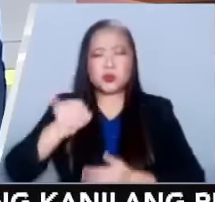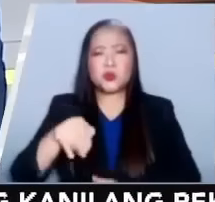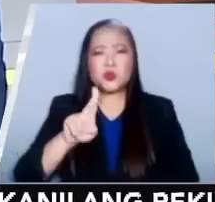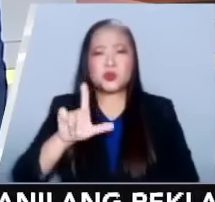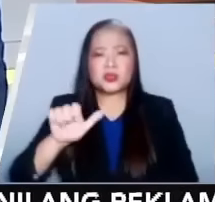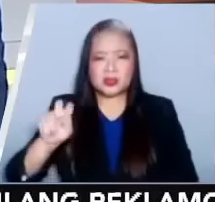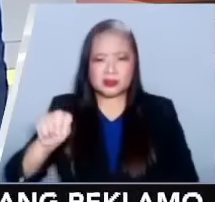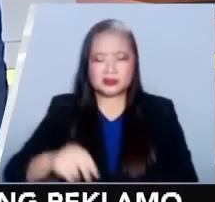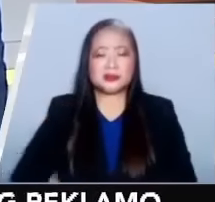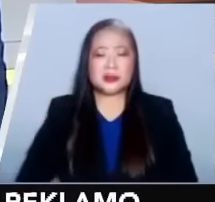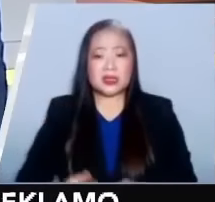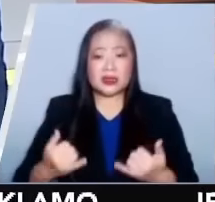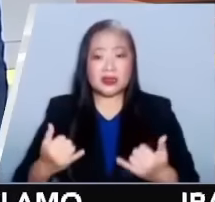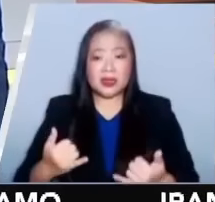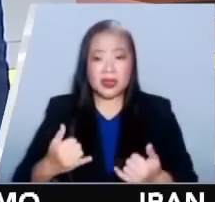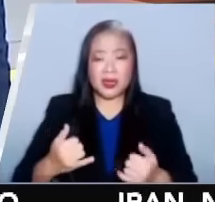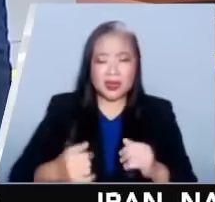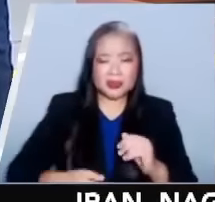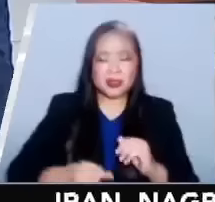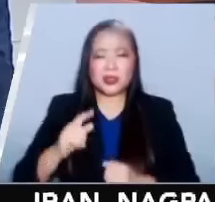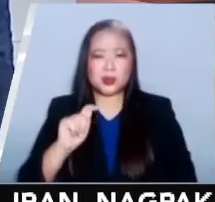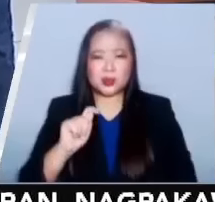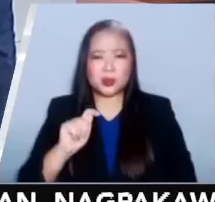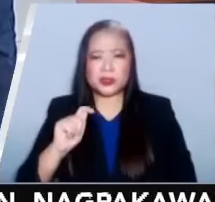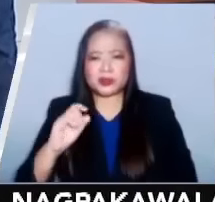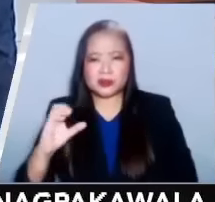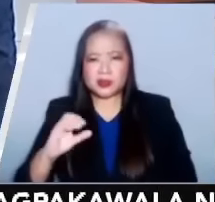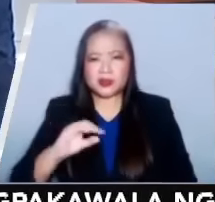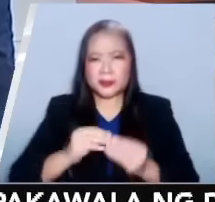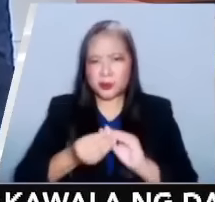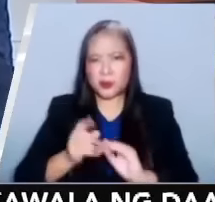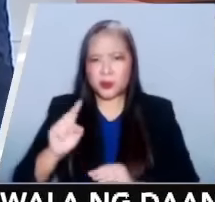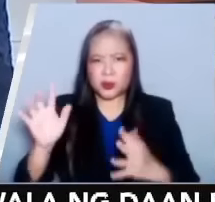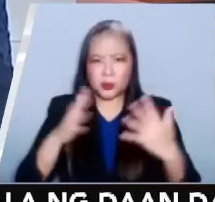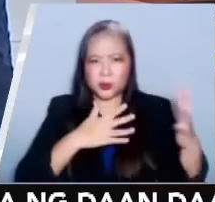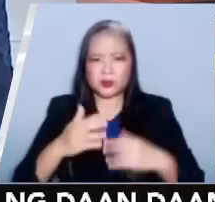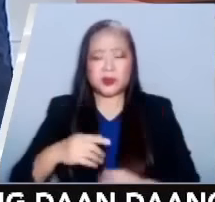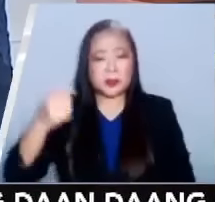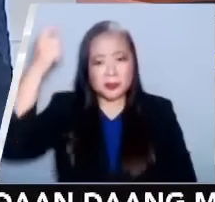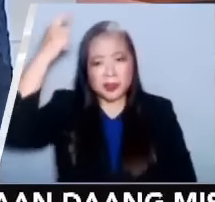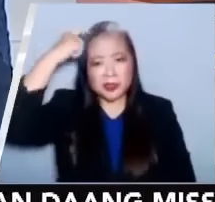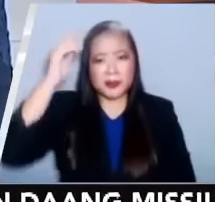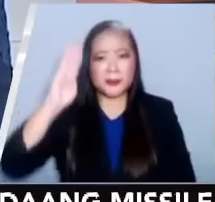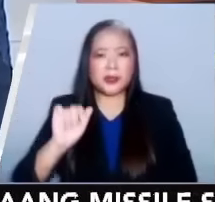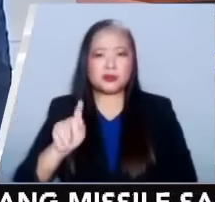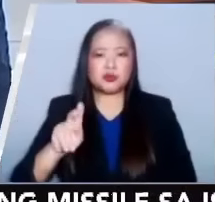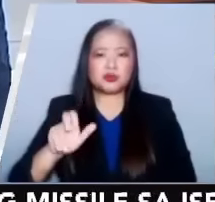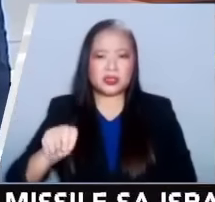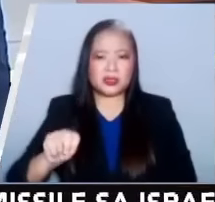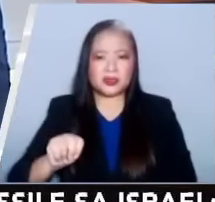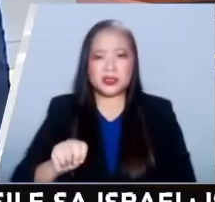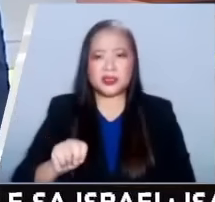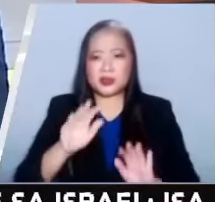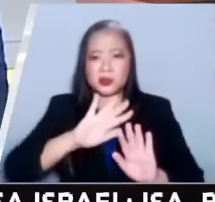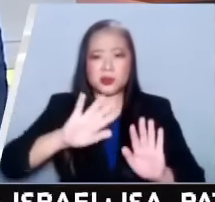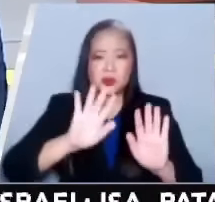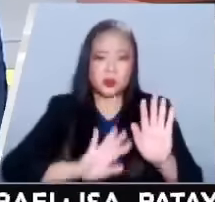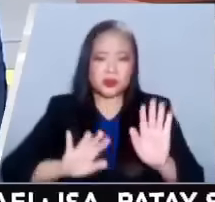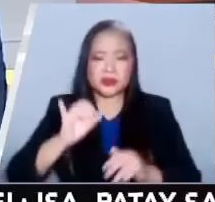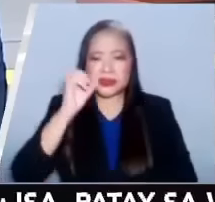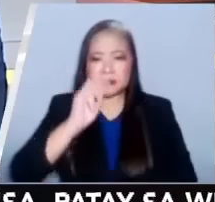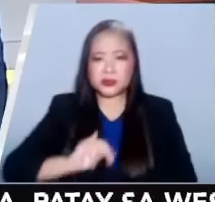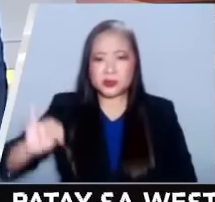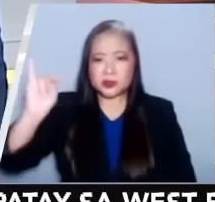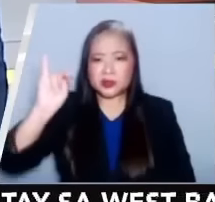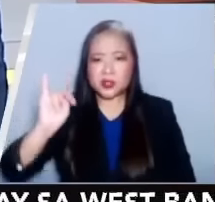ang Tropical Cyclone Wind Signal No. 1 sa Batanes, sa Babuyan Islands, northern and western portions of Ilocos Norte at northwestern portion